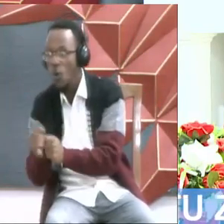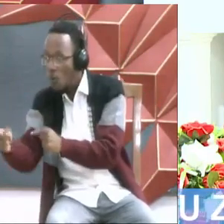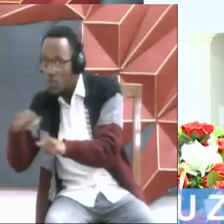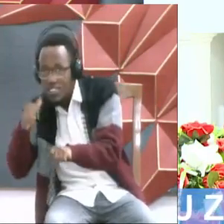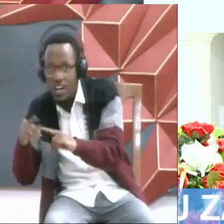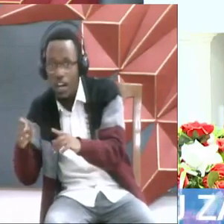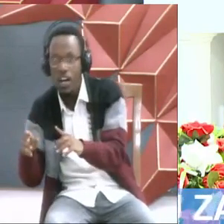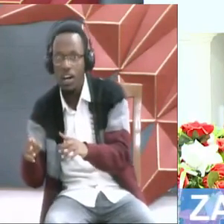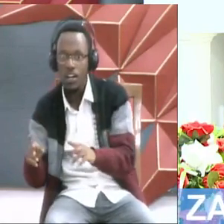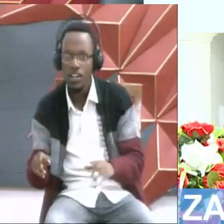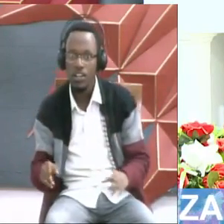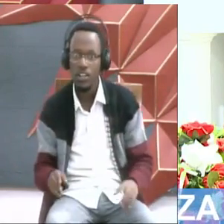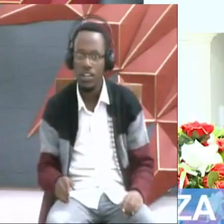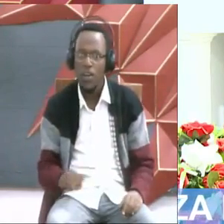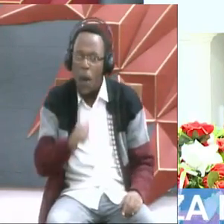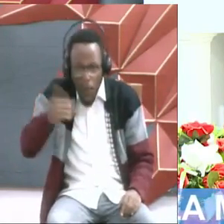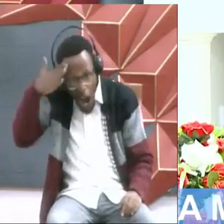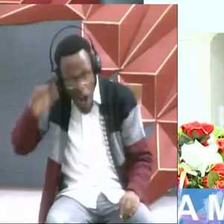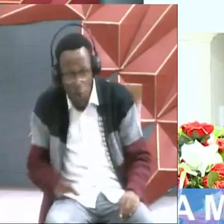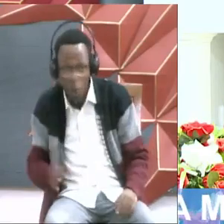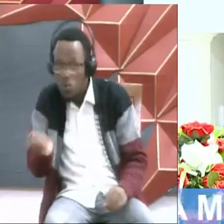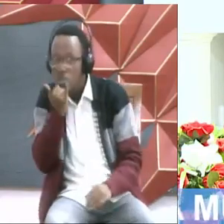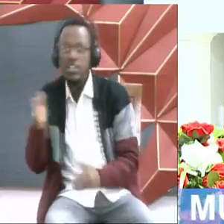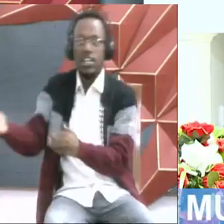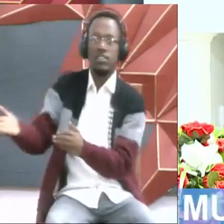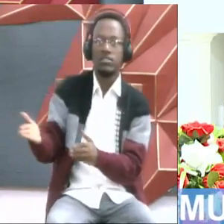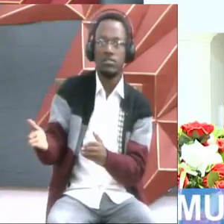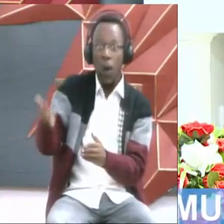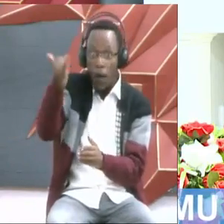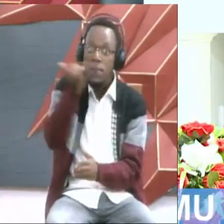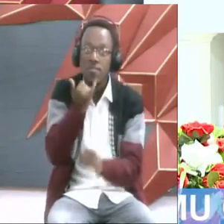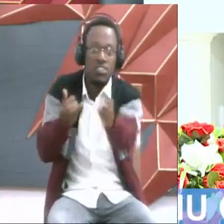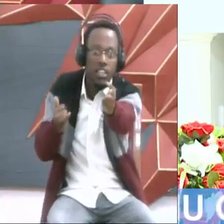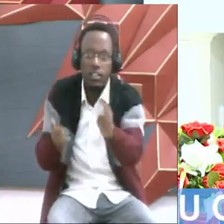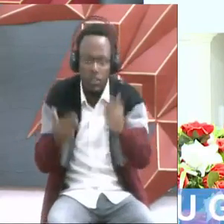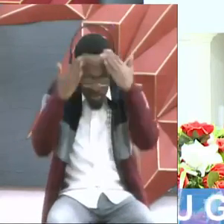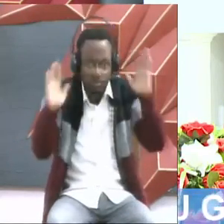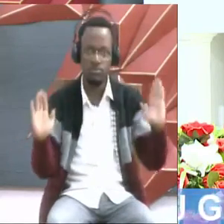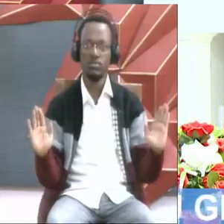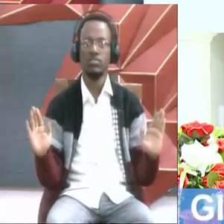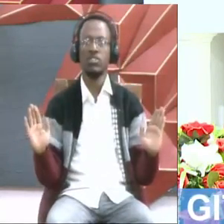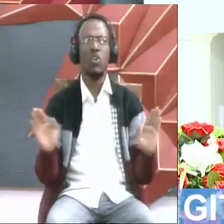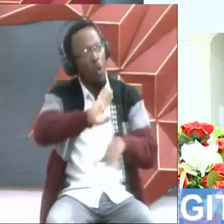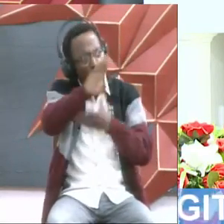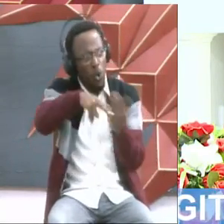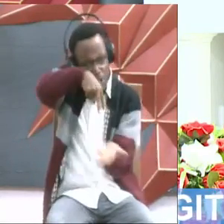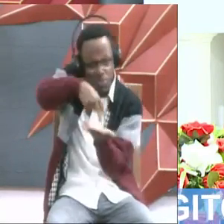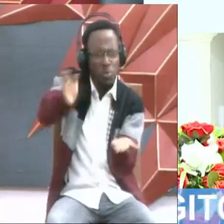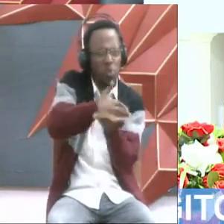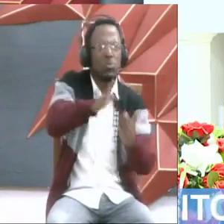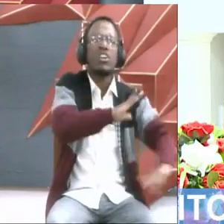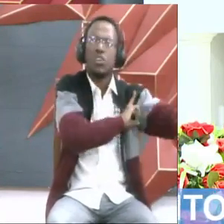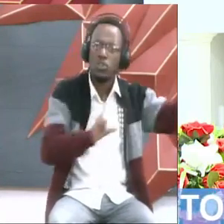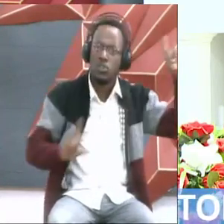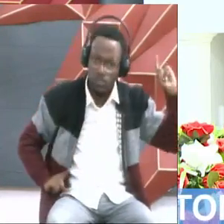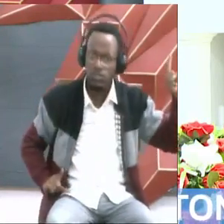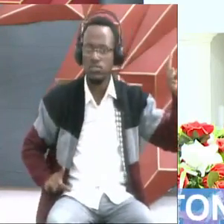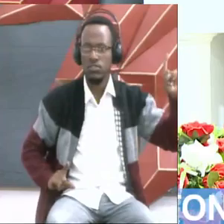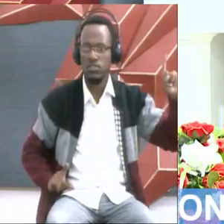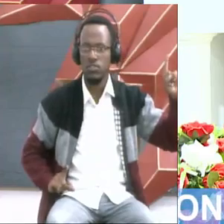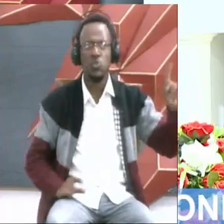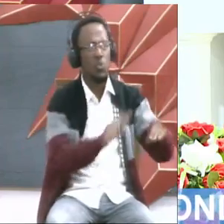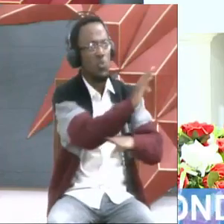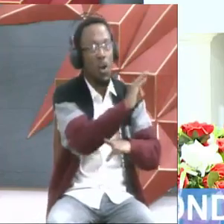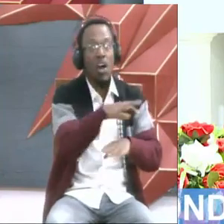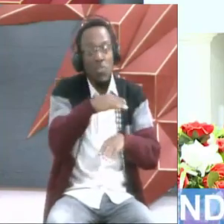tuzojana atanu umwazikosa na rimwe kuri fure cyangwa kuri sere mwese mwahaguruka mugahimbaza Imana ibidindiza abantu bikabateza